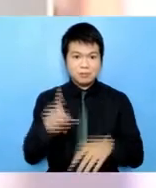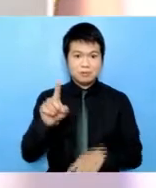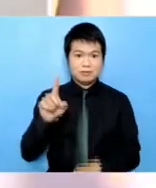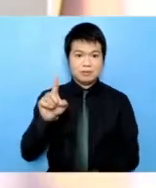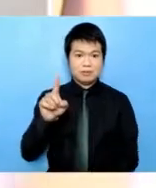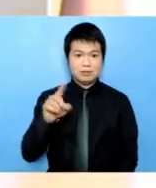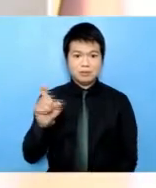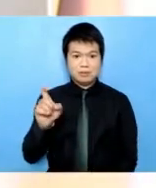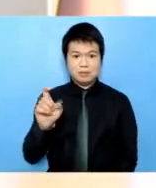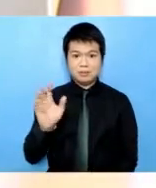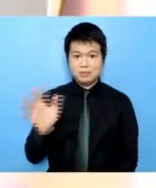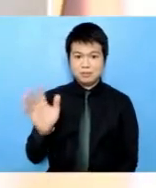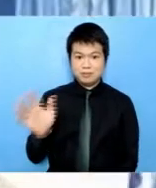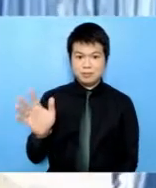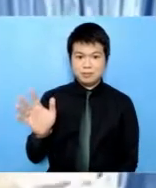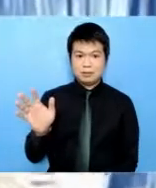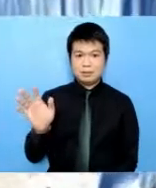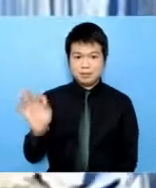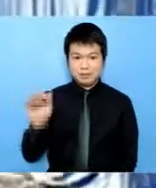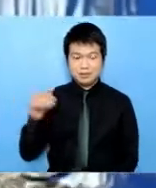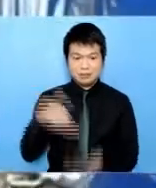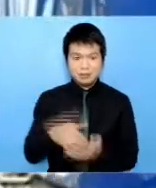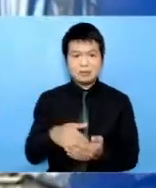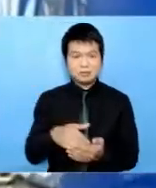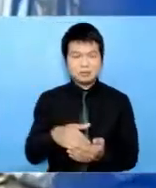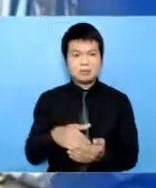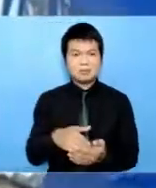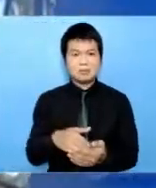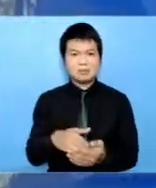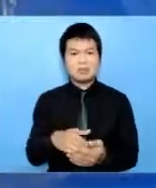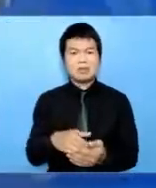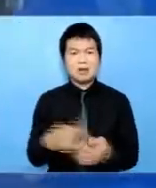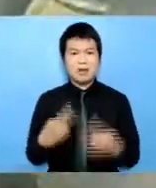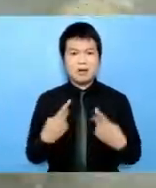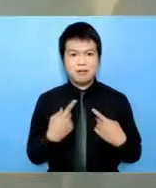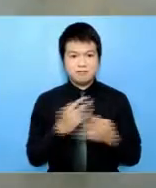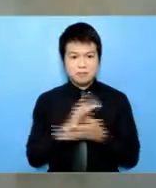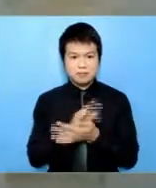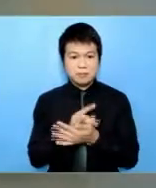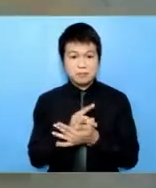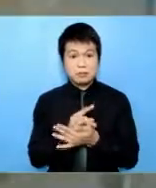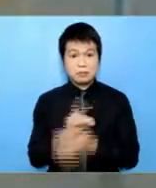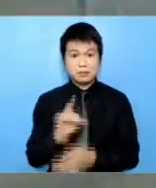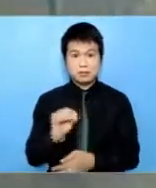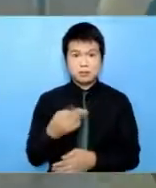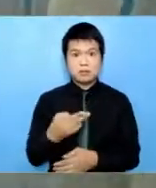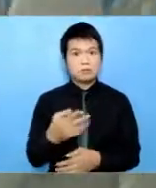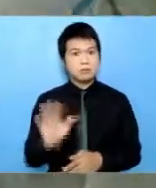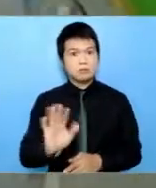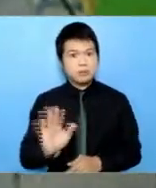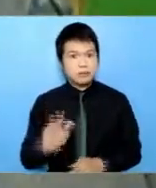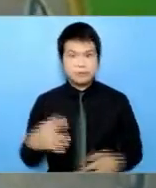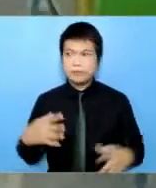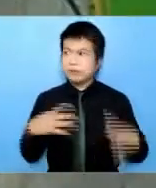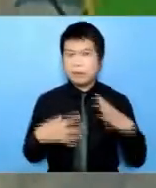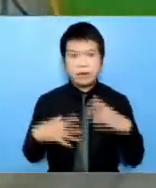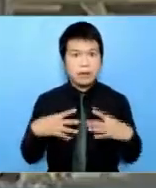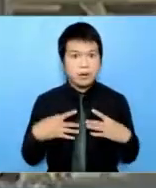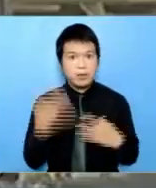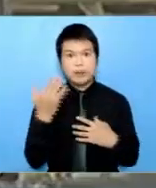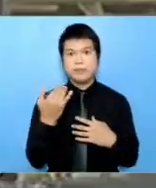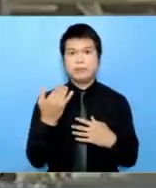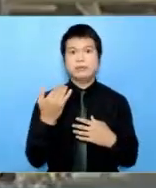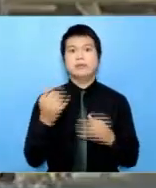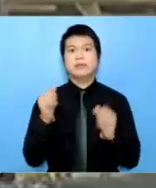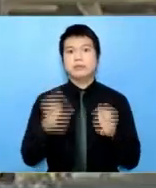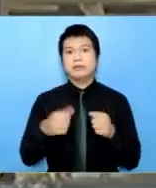cases sa ating bansa. Nagbabala naman ng DOH na huwag pakampante dahil posible pang tumaas ang mga kaso in the next few